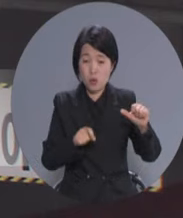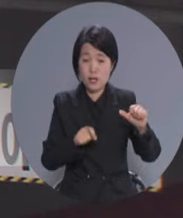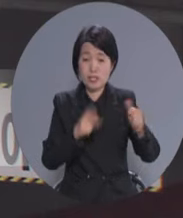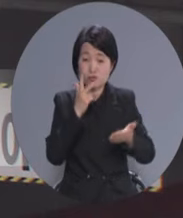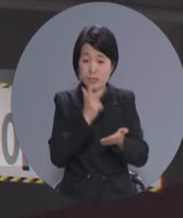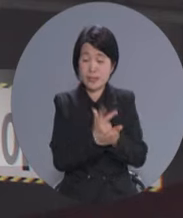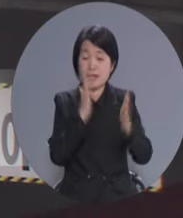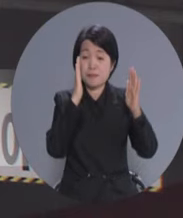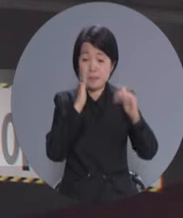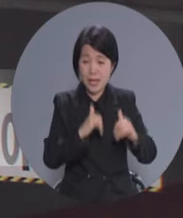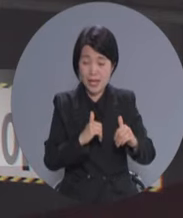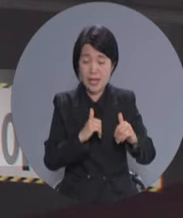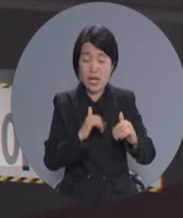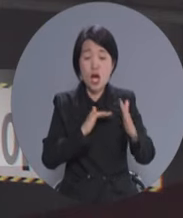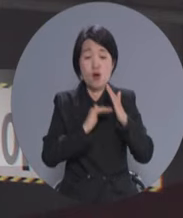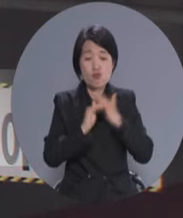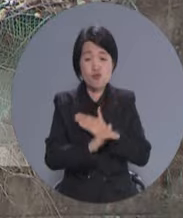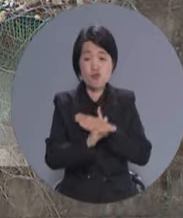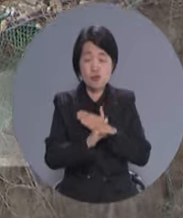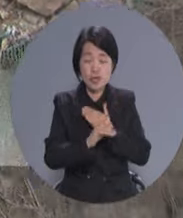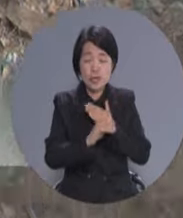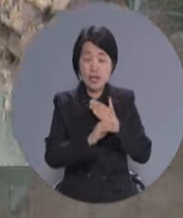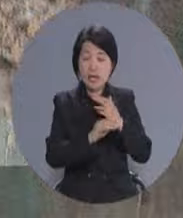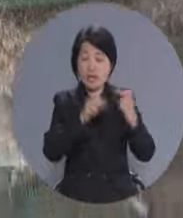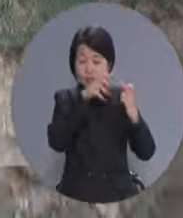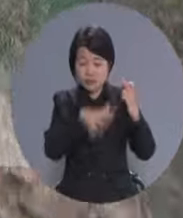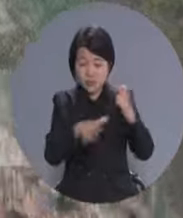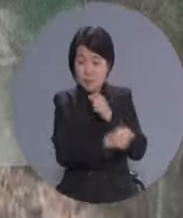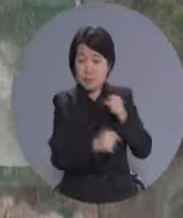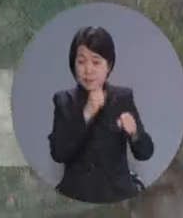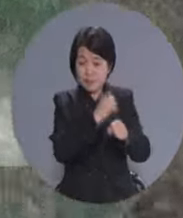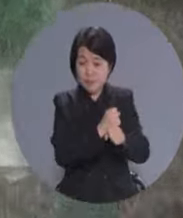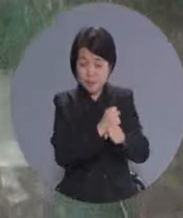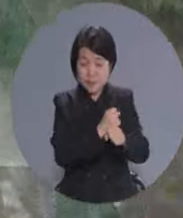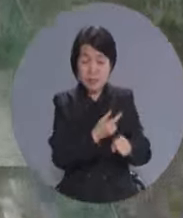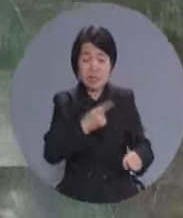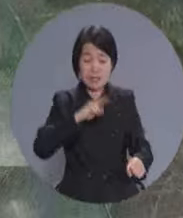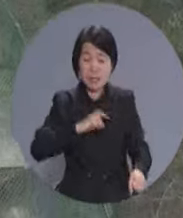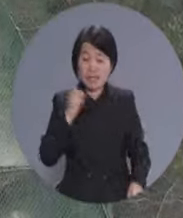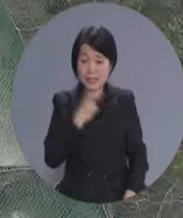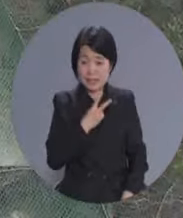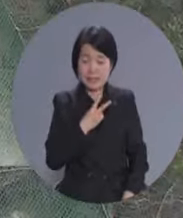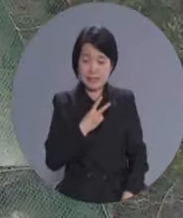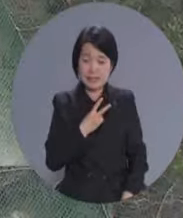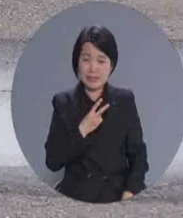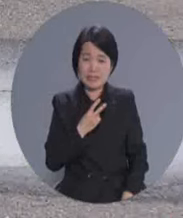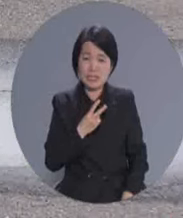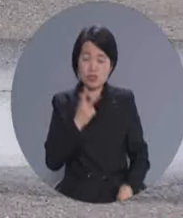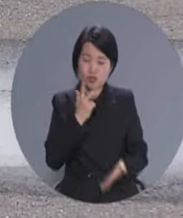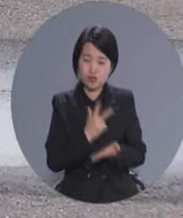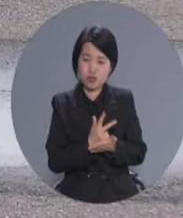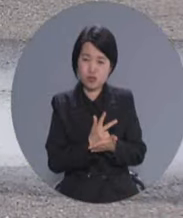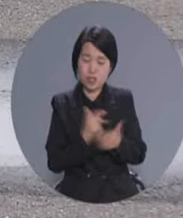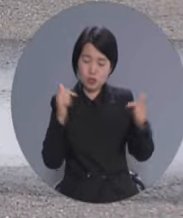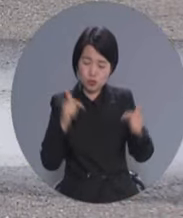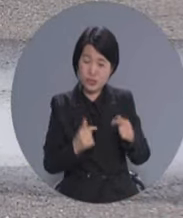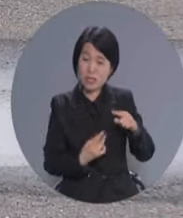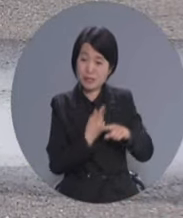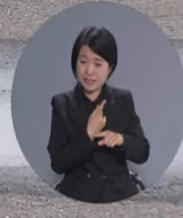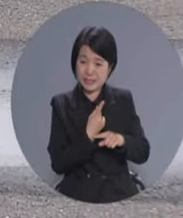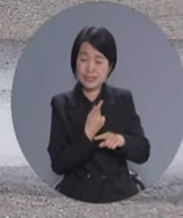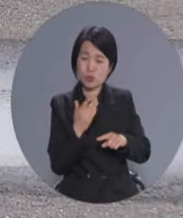주차장을 철거하고 붕괴지 복구공사를 완료하면 현 주차장의 4분 규모인 주차장을 새롭게